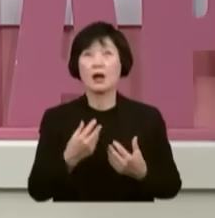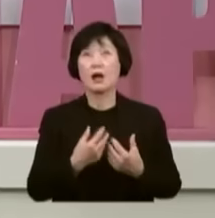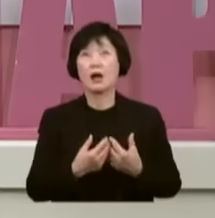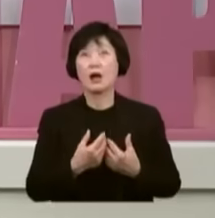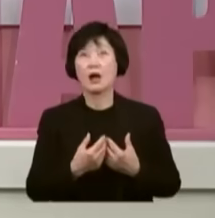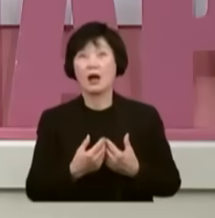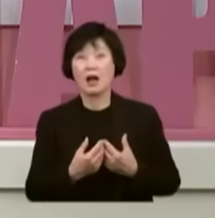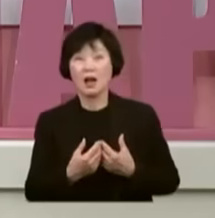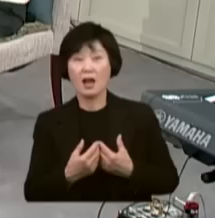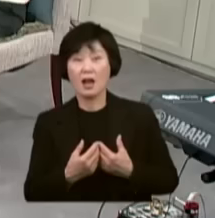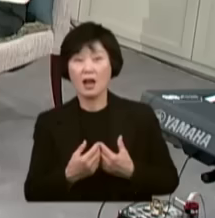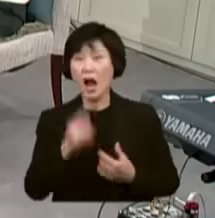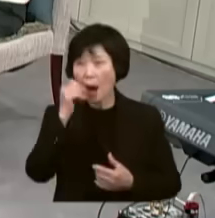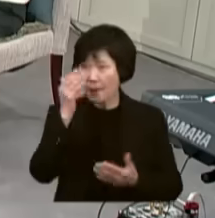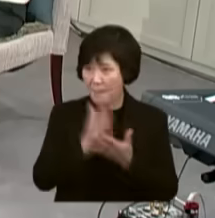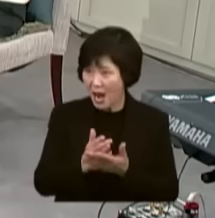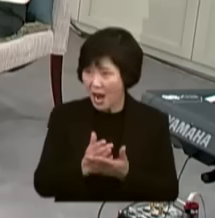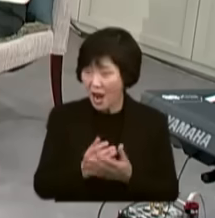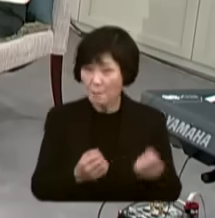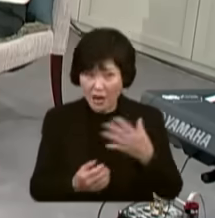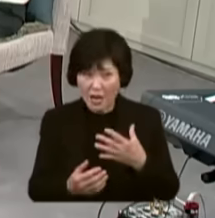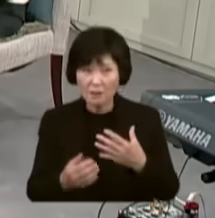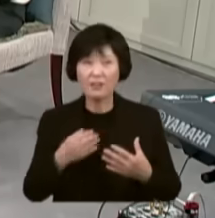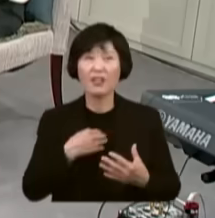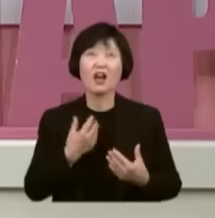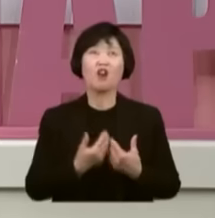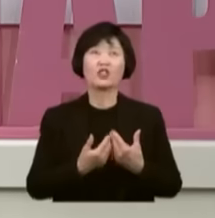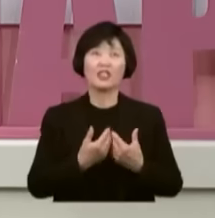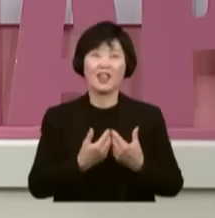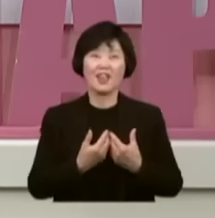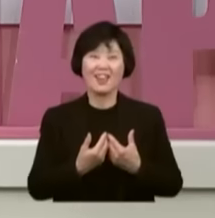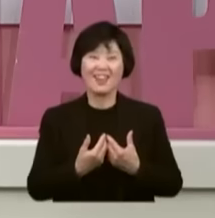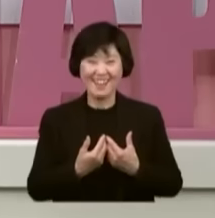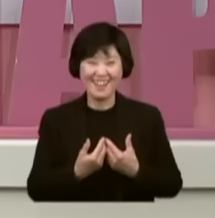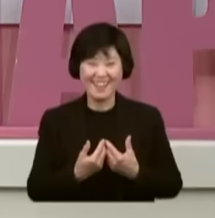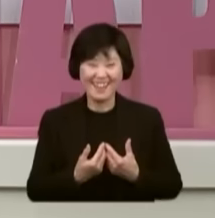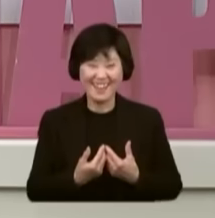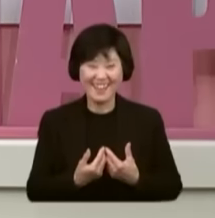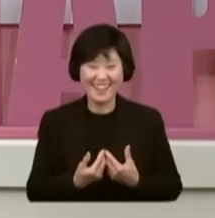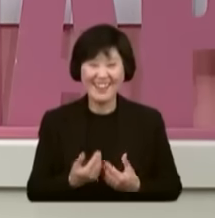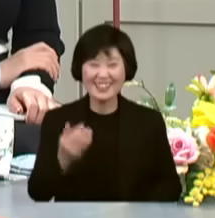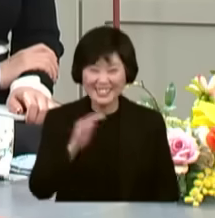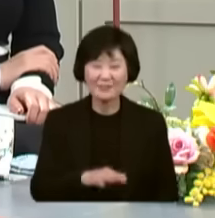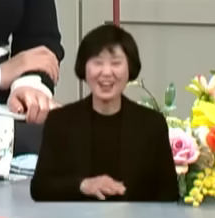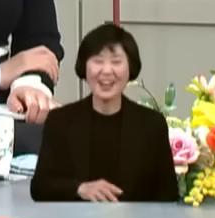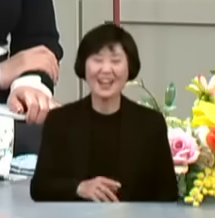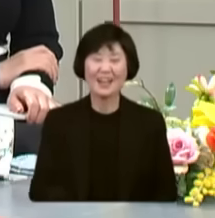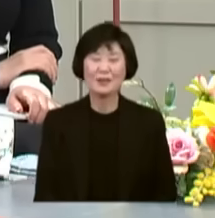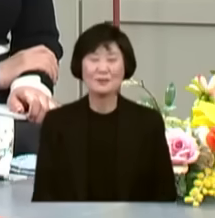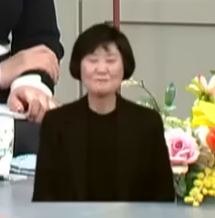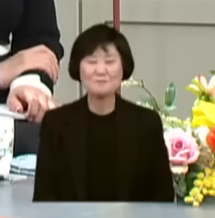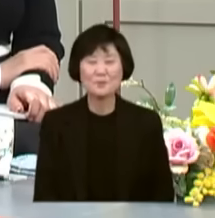소통이 안 되는데 안 웃긴 웃어줘. 건, 안 웃긴 건 안 웃어요. 그래도 수미 씨 걸러줘야 돼요. 수미 씨 피쉬 이건